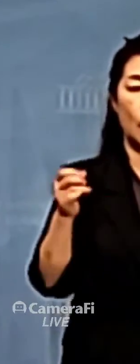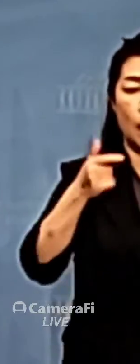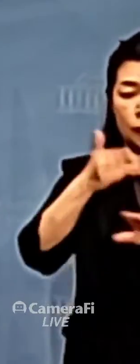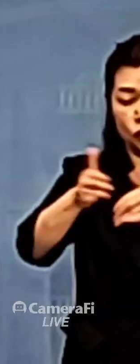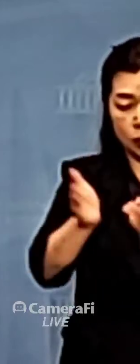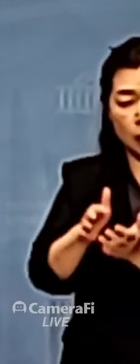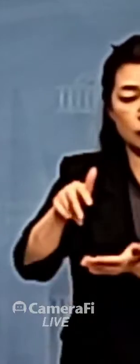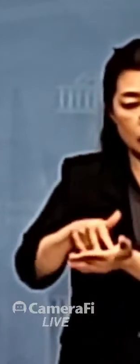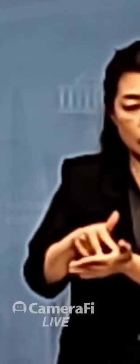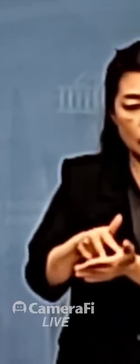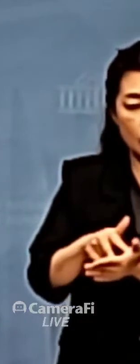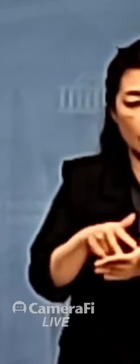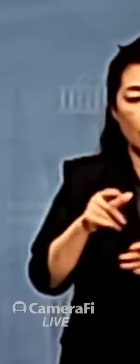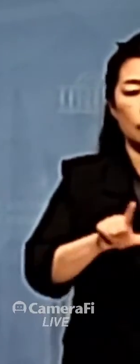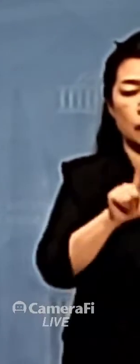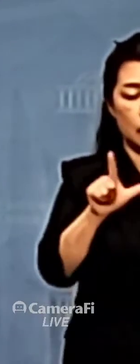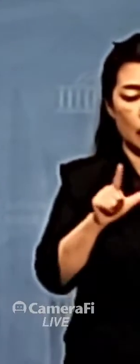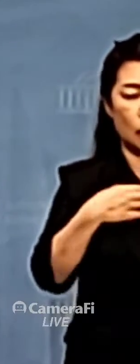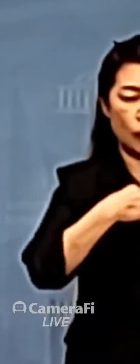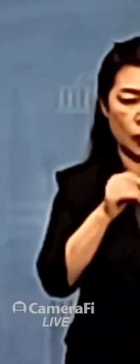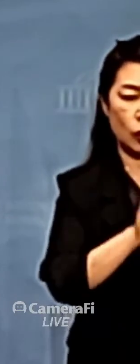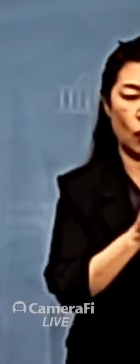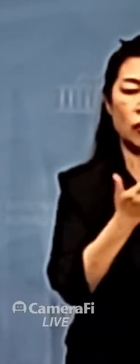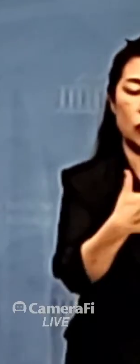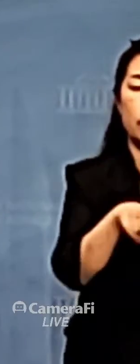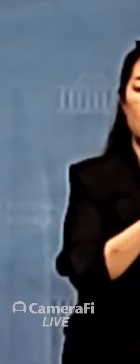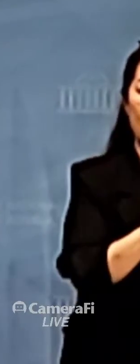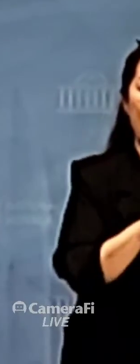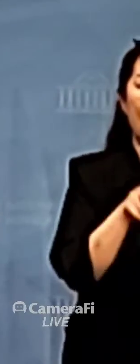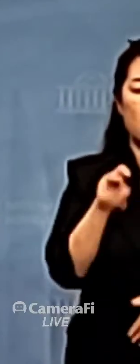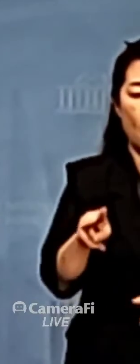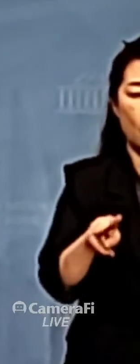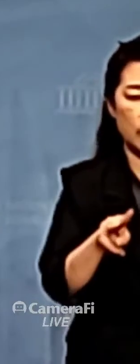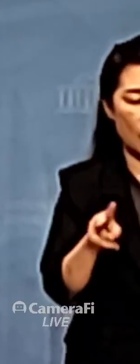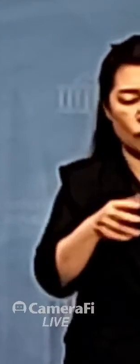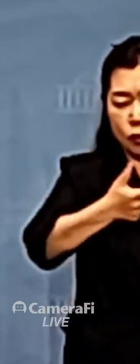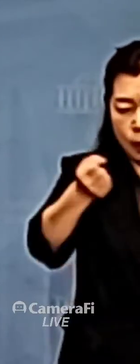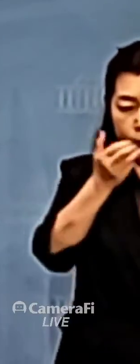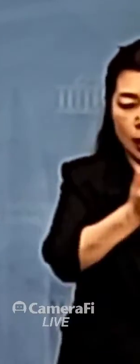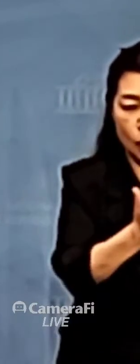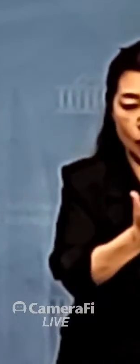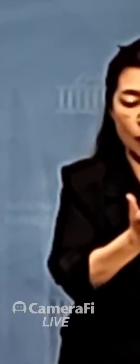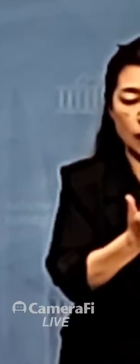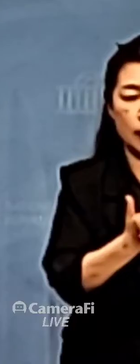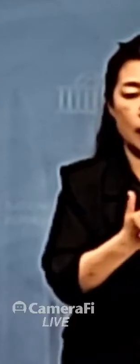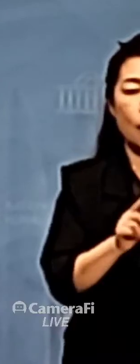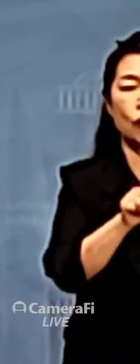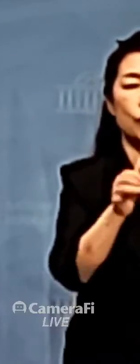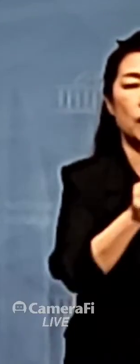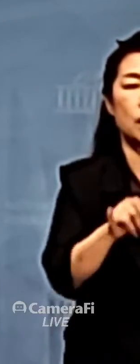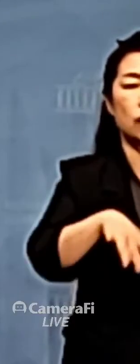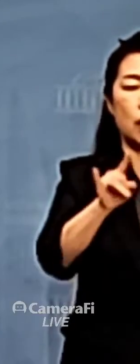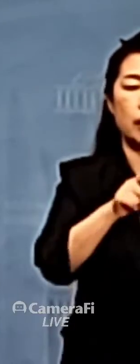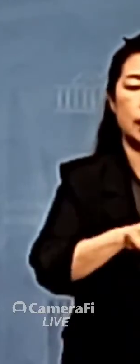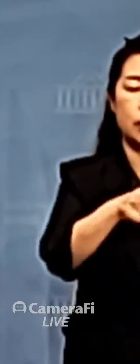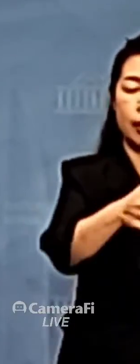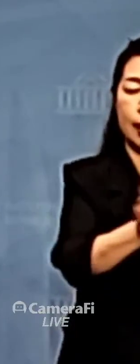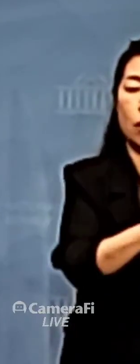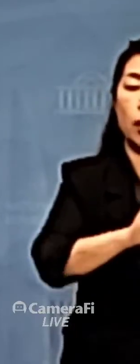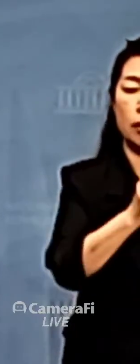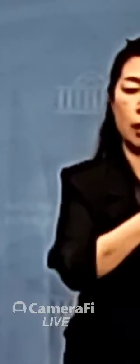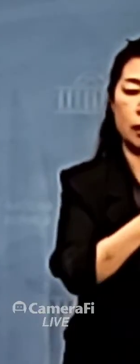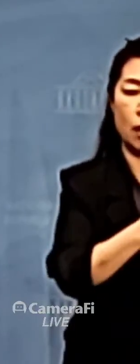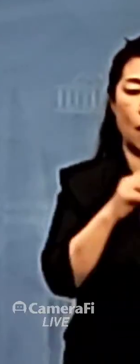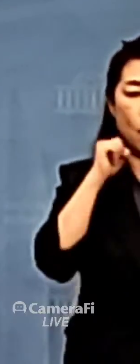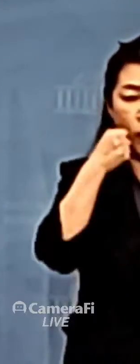덩어리라는 인생이 국보 게 여야가 하나 없다는 자세로 민 대문을 실 찰나 학교로 통에 민생 여기에도